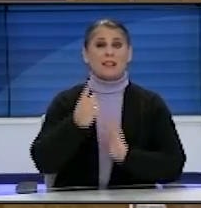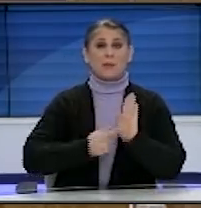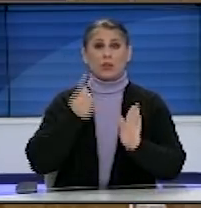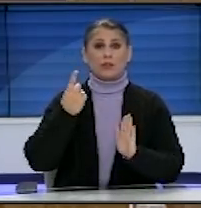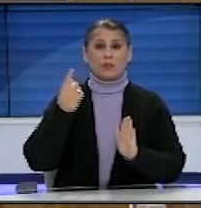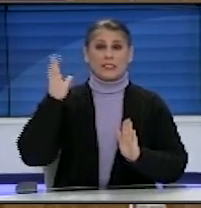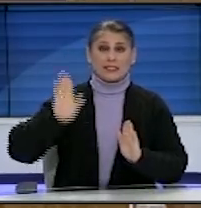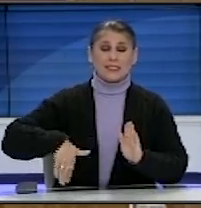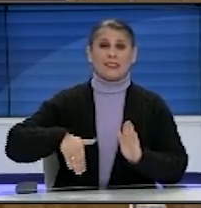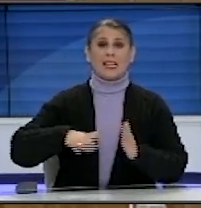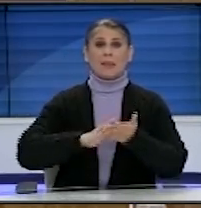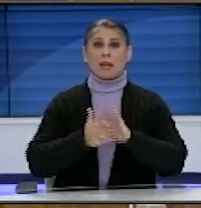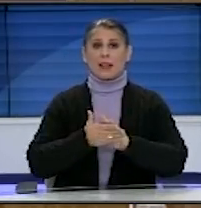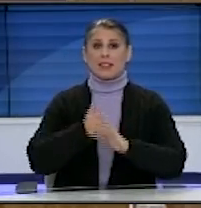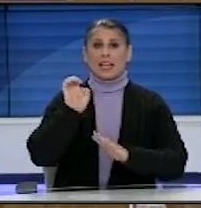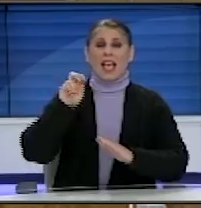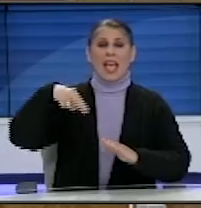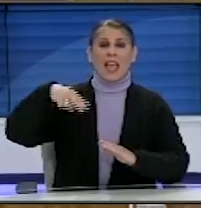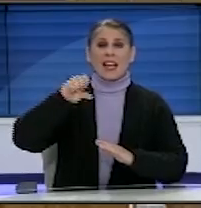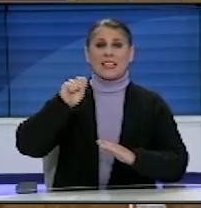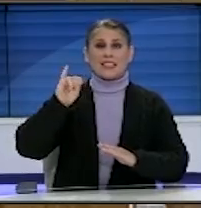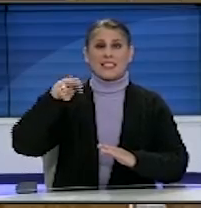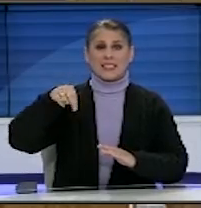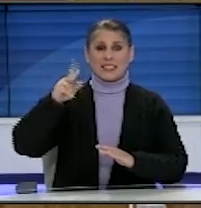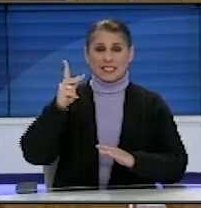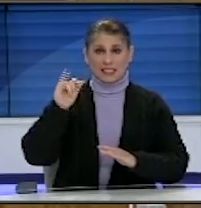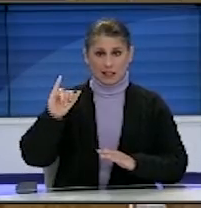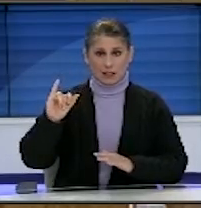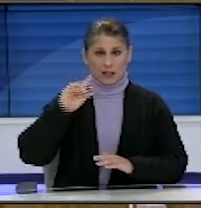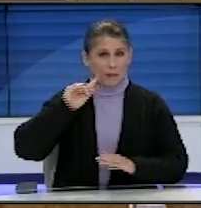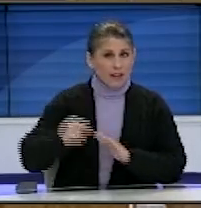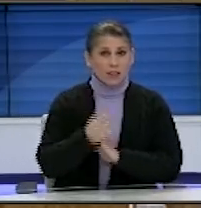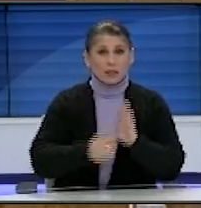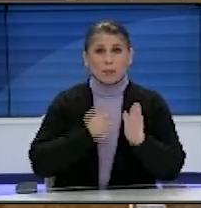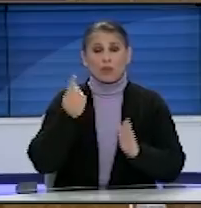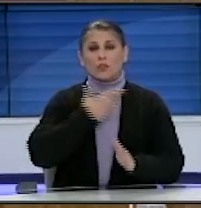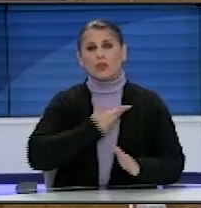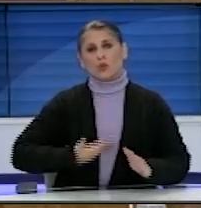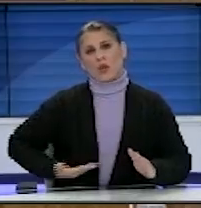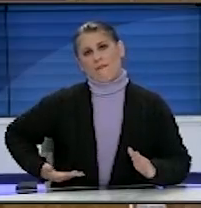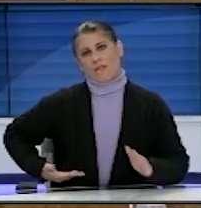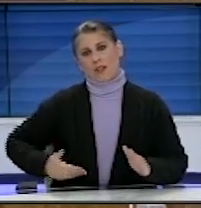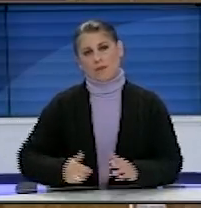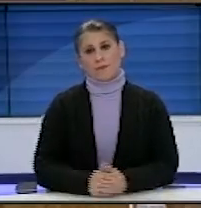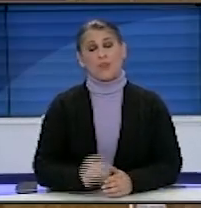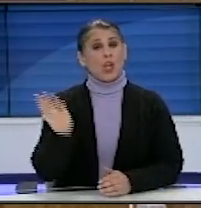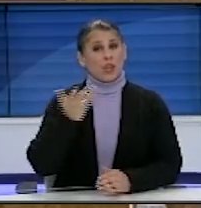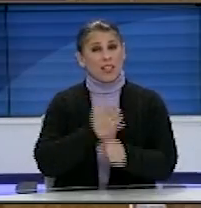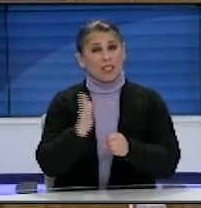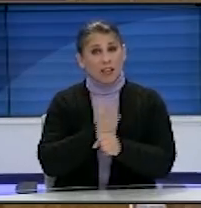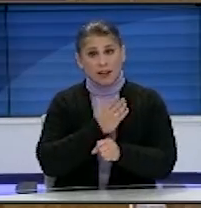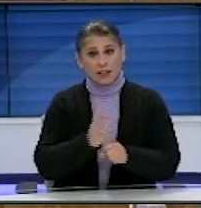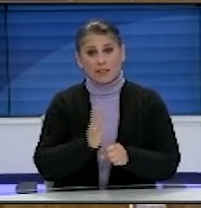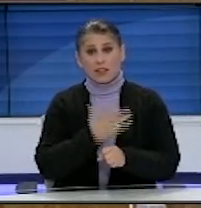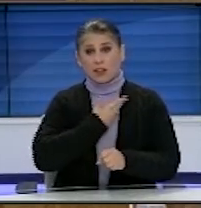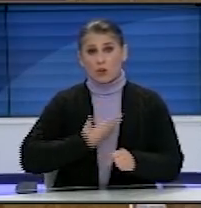η τελική πράξη του Ελσίνκη. Η συμφωνία του Ελσίνκη παραβιάστηκε για πρώτη φορά στη Γιουγκοσλαβία, όταν